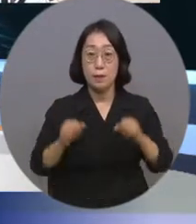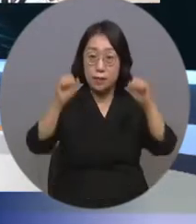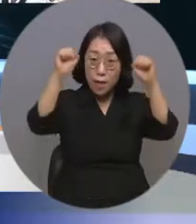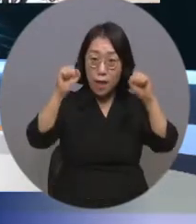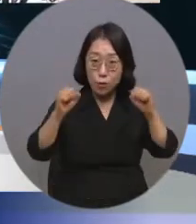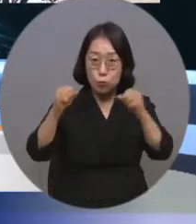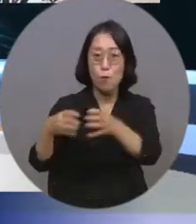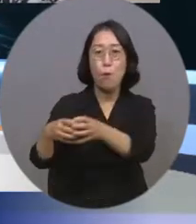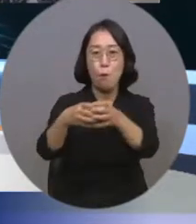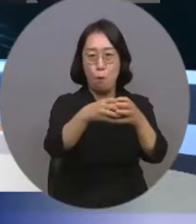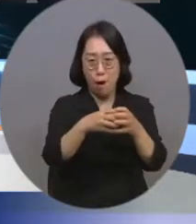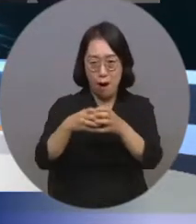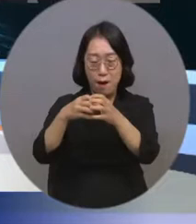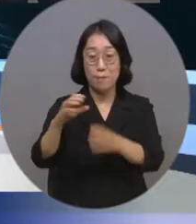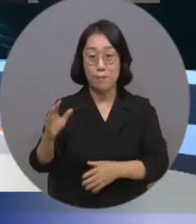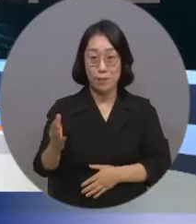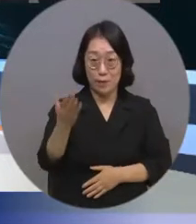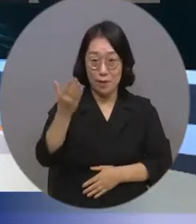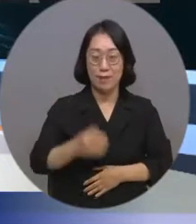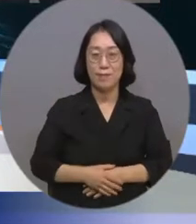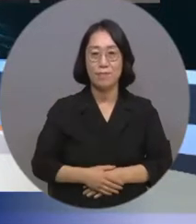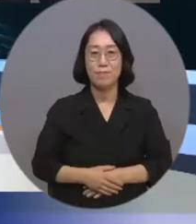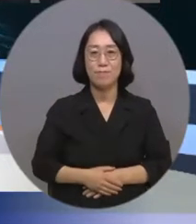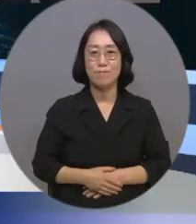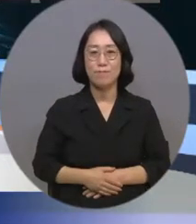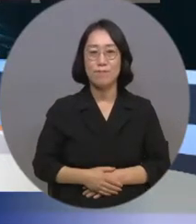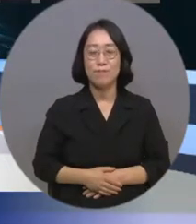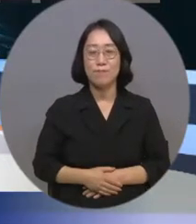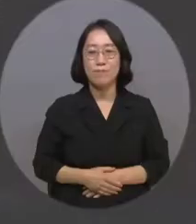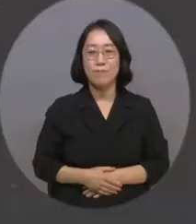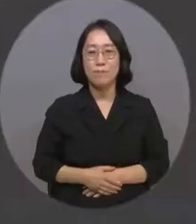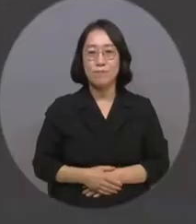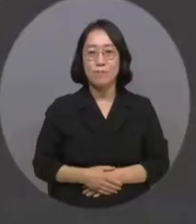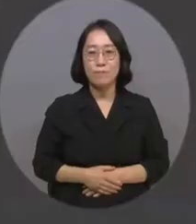화합하는 시간이 됐는데요 김정현 기자가 전합니다